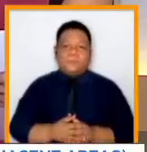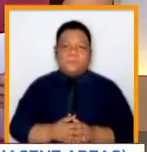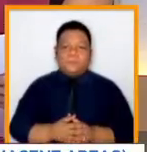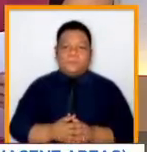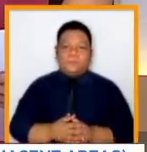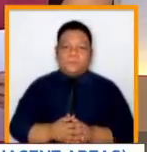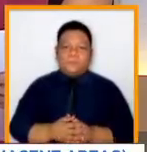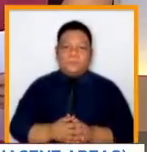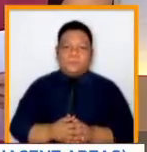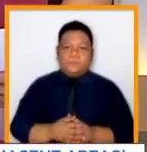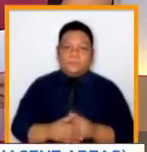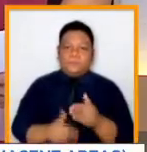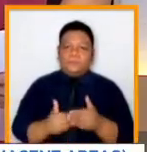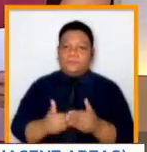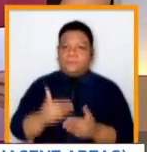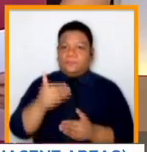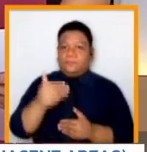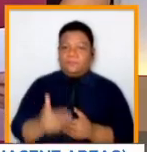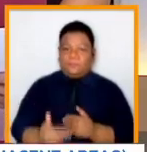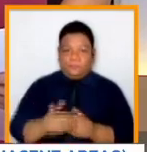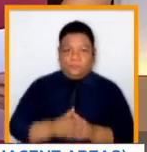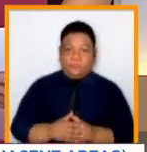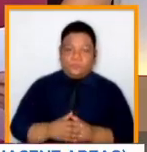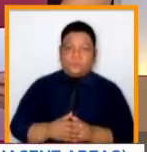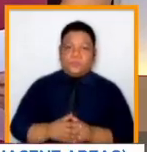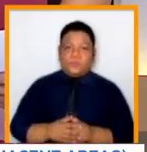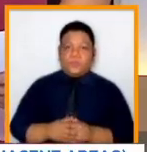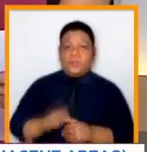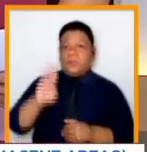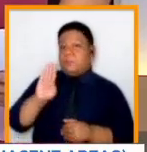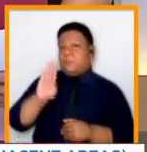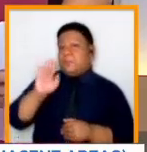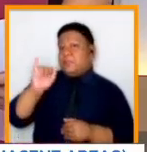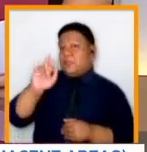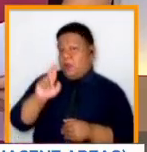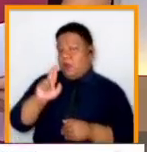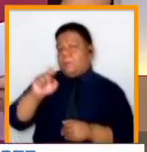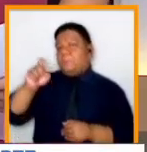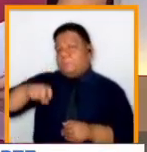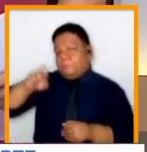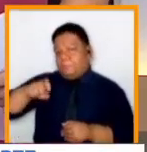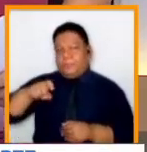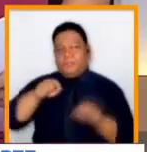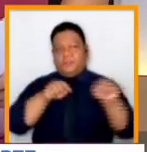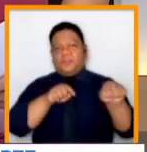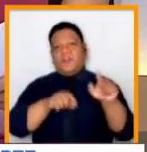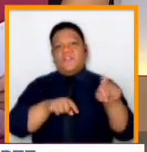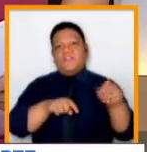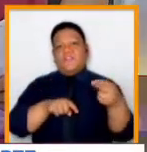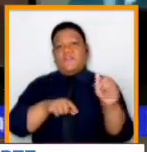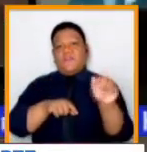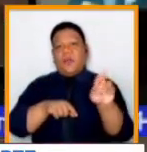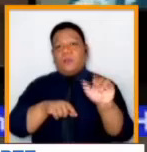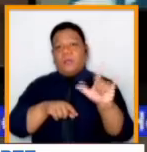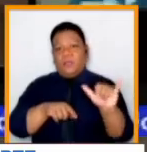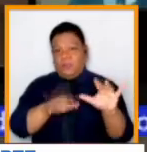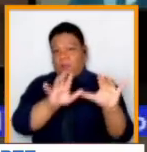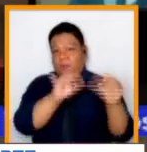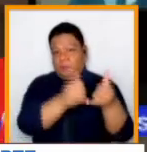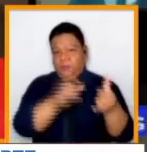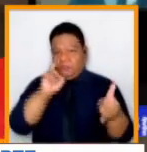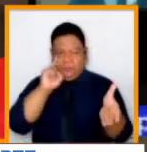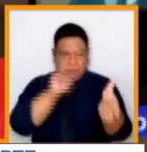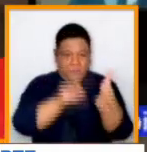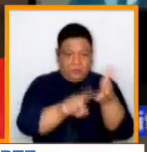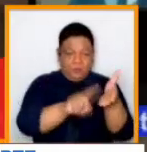Dapat daw imbestigahan ng Bureau of Internal Revenue ang kumpanyang Pharmalee Pharmaceuticals at ilang supplier nito. Pinuna kasi sa pagdinig ng Senate Blue